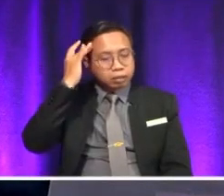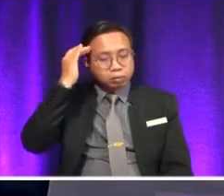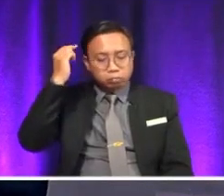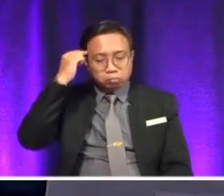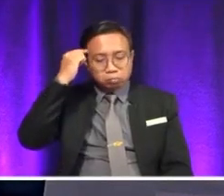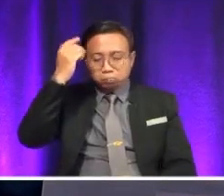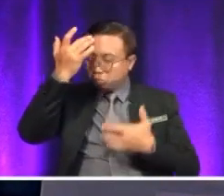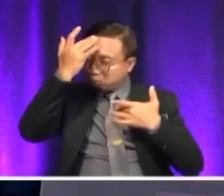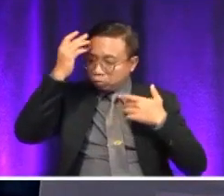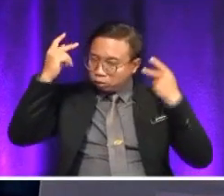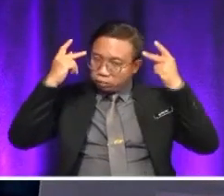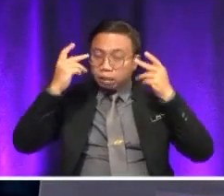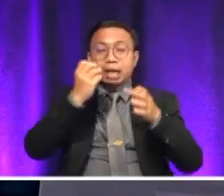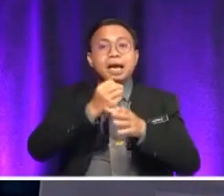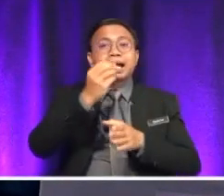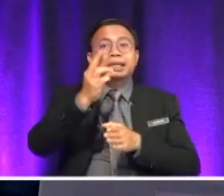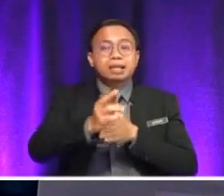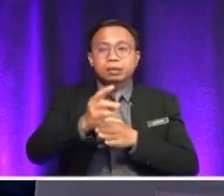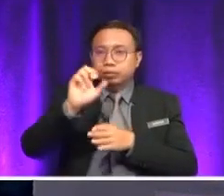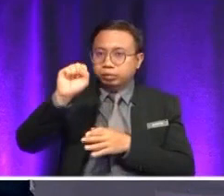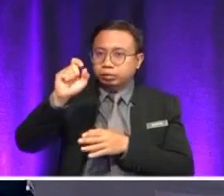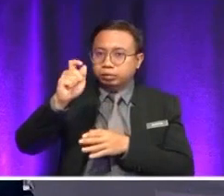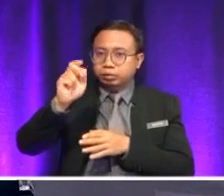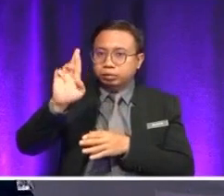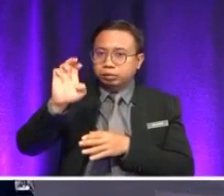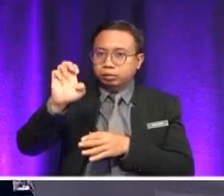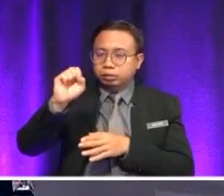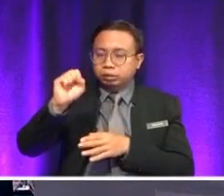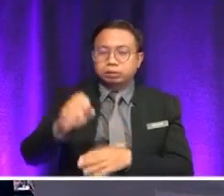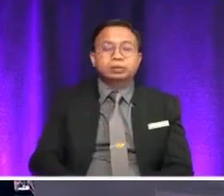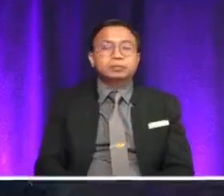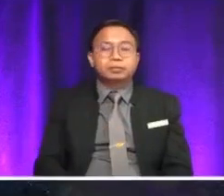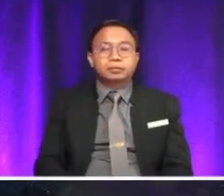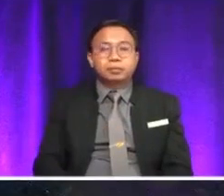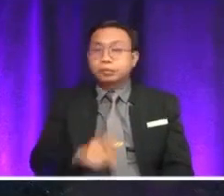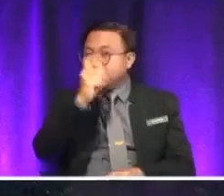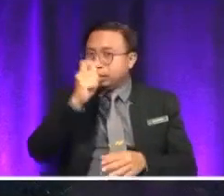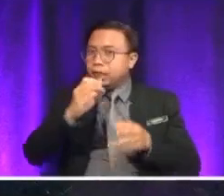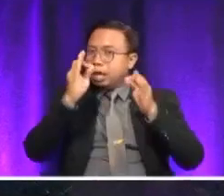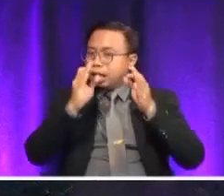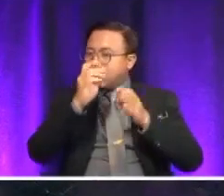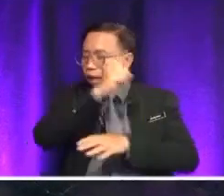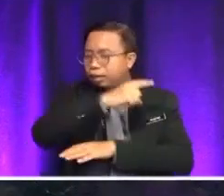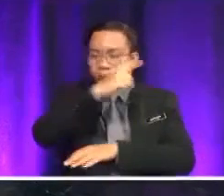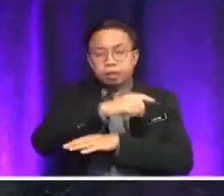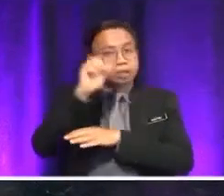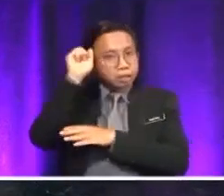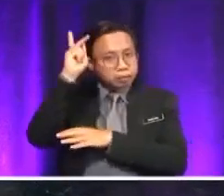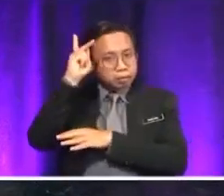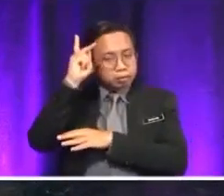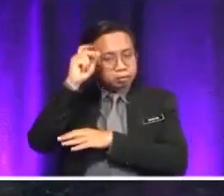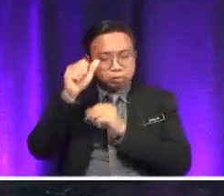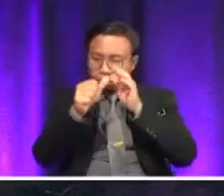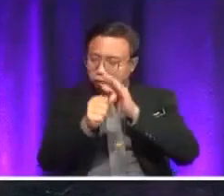kepala ataupun dia memang stres. Okey. Kalau Akmal hari-hari stres tak? Bergantung kepada situasi, cikgu. Betul.